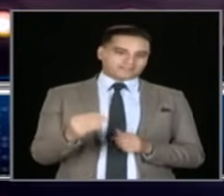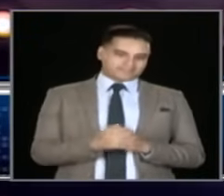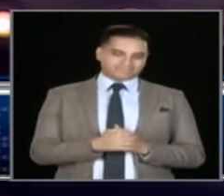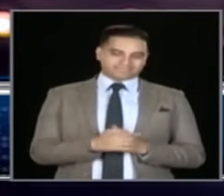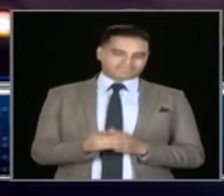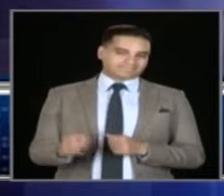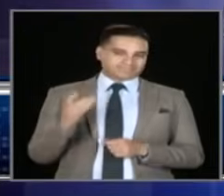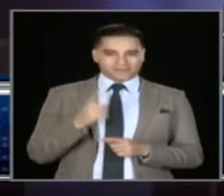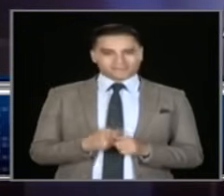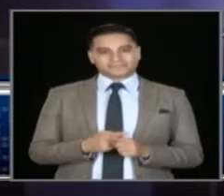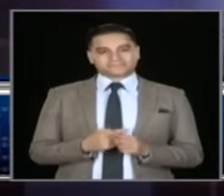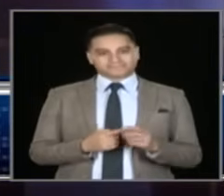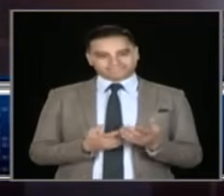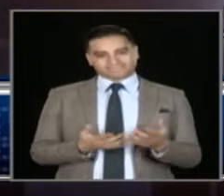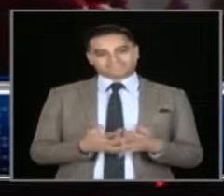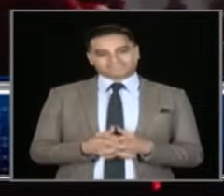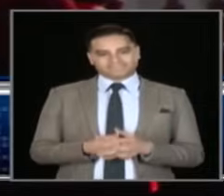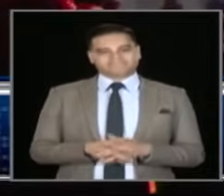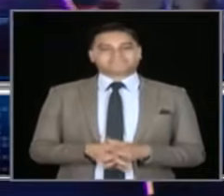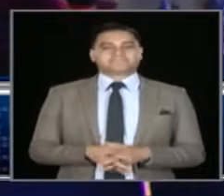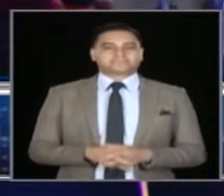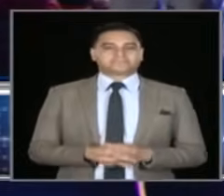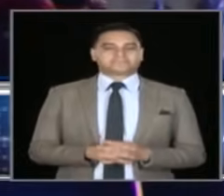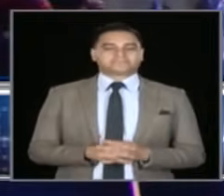مونيا إجابة خاطئة.